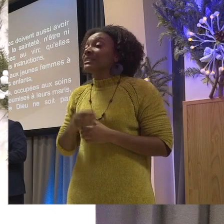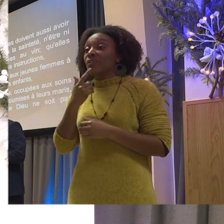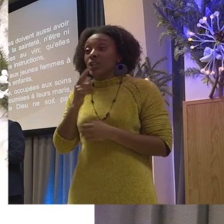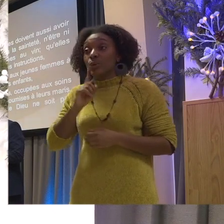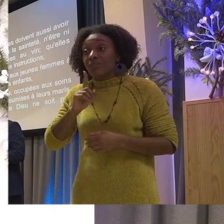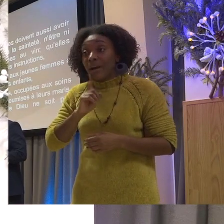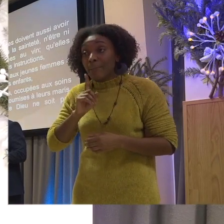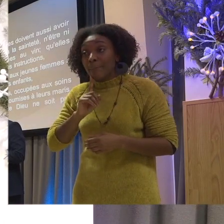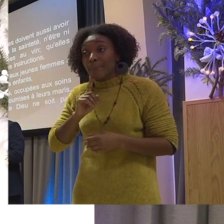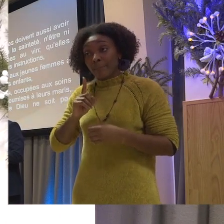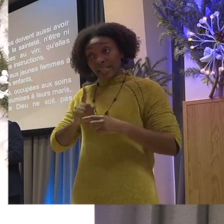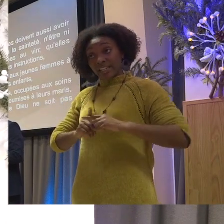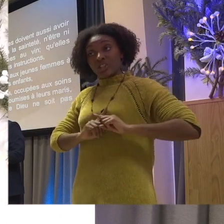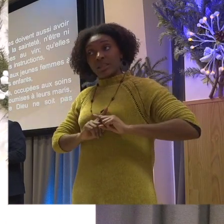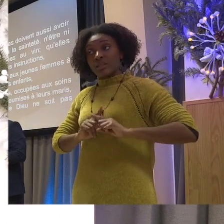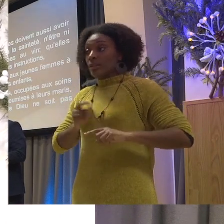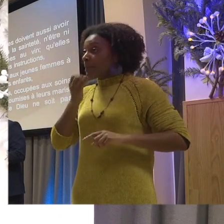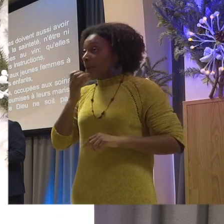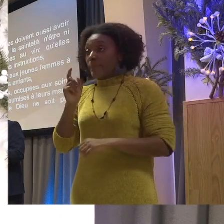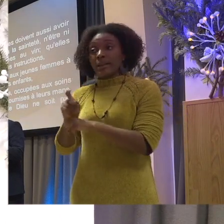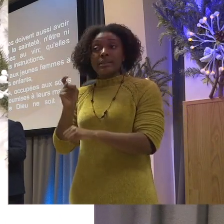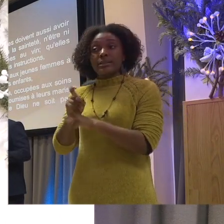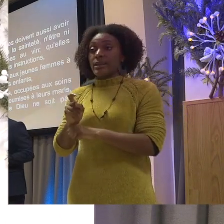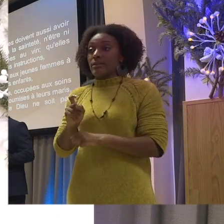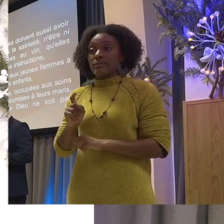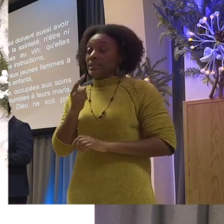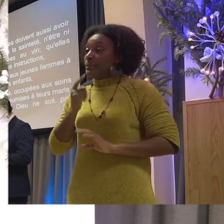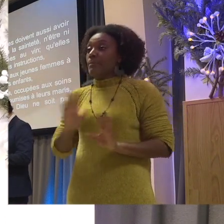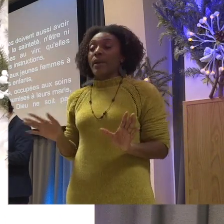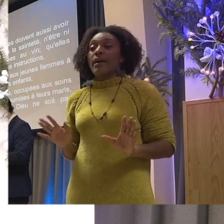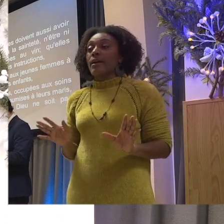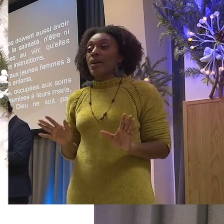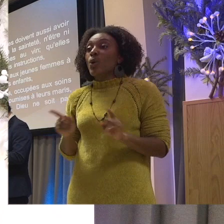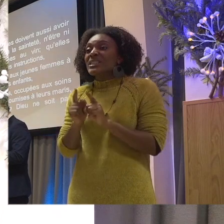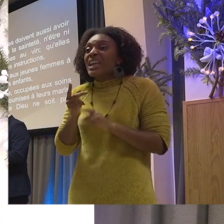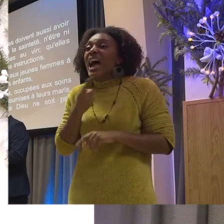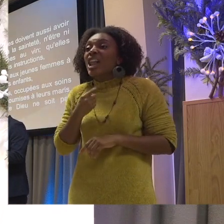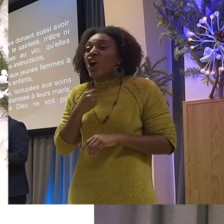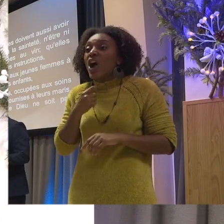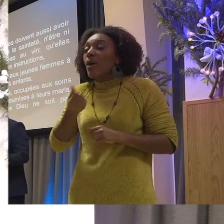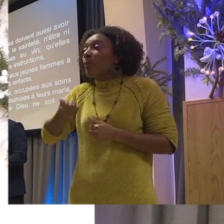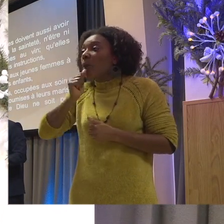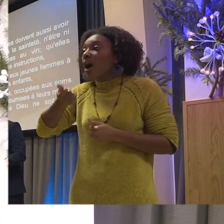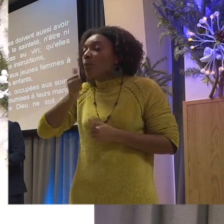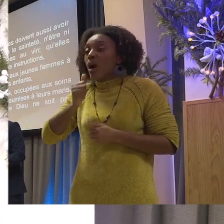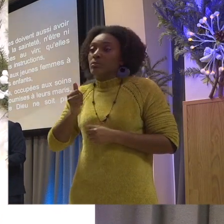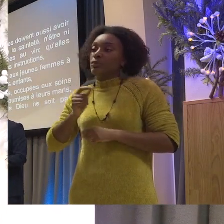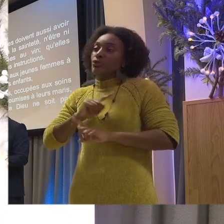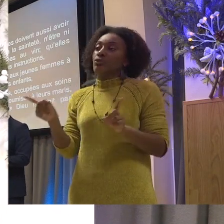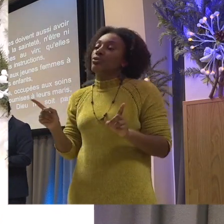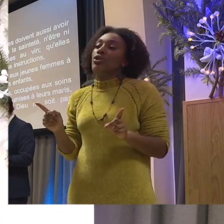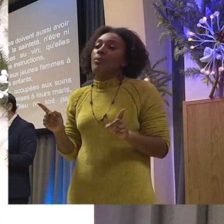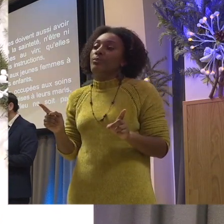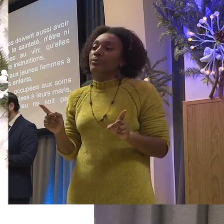critiquer, ni dire du mal de qui que ce soit. D'après ce verset, elle ne doit pas être non plus accro à l'alcool. Et une femme selon le cœur de Dieu